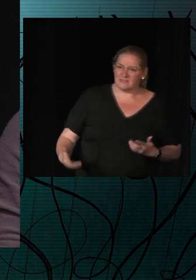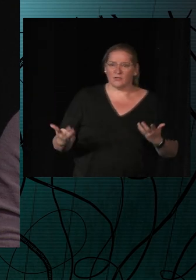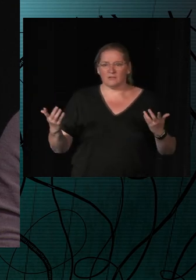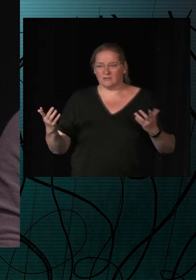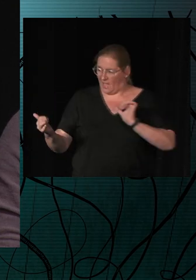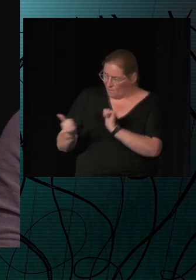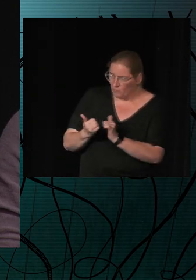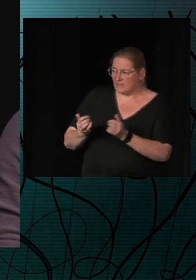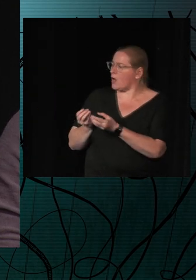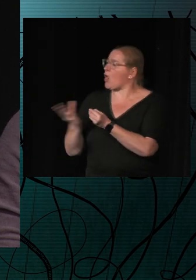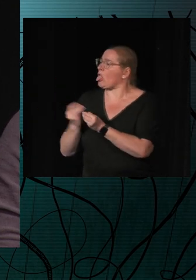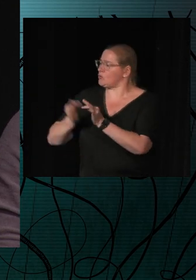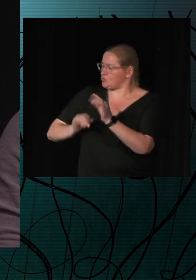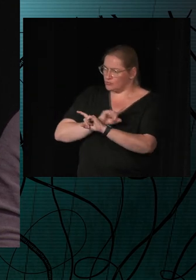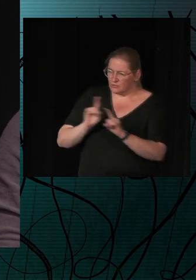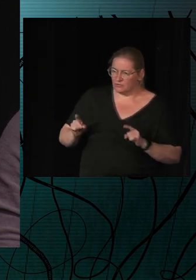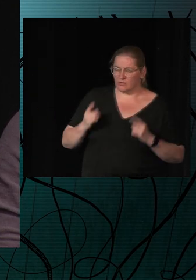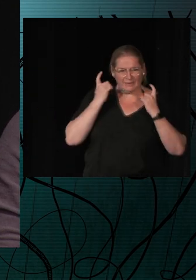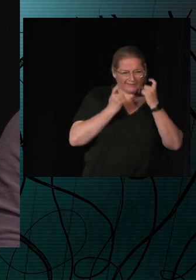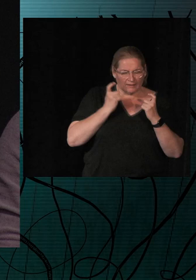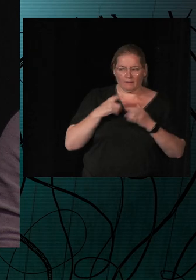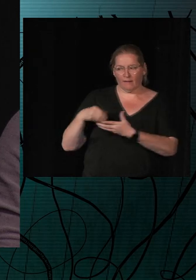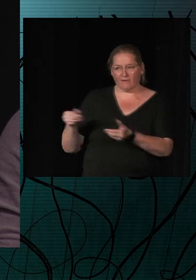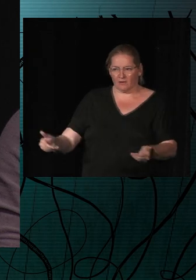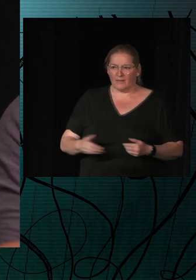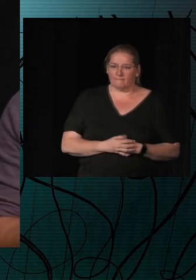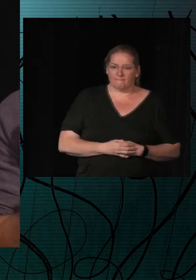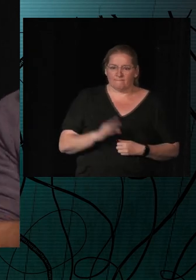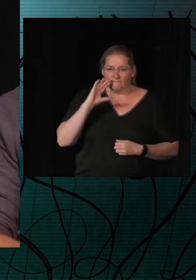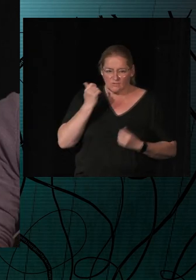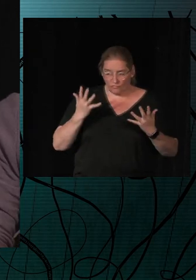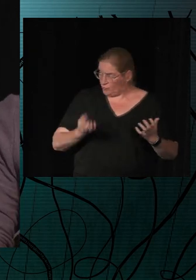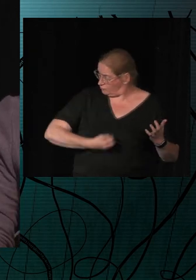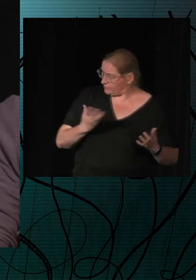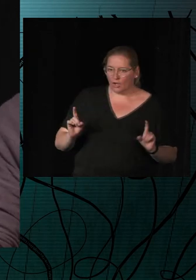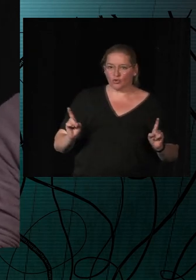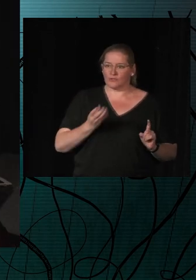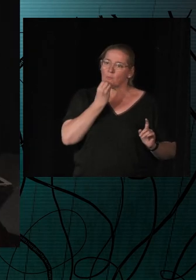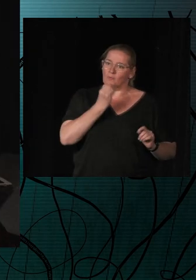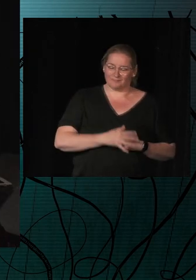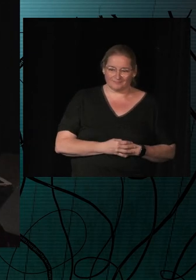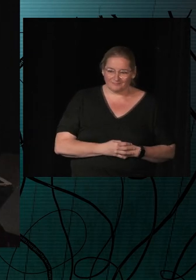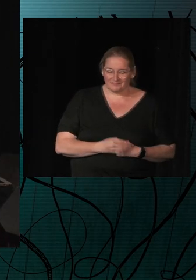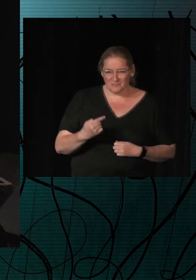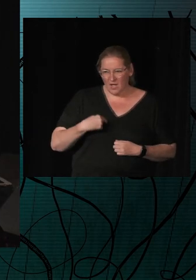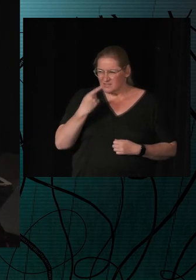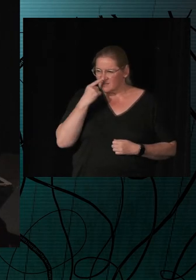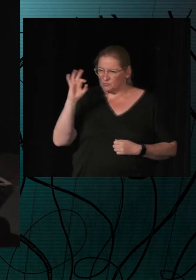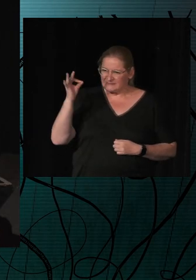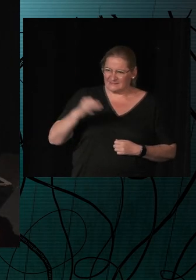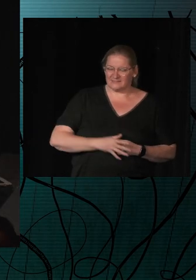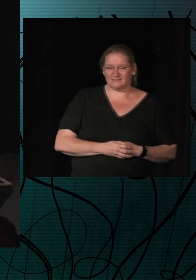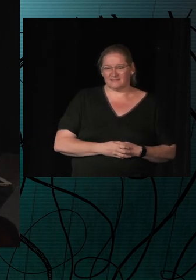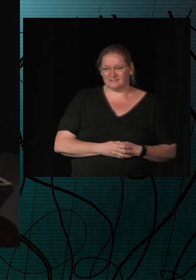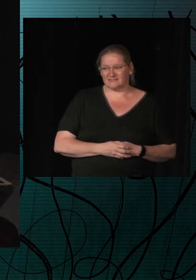solutions mais du coup je sens que les gens cogitent quand même tu voulais peut-être dire quelque chose ok mais du coup je pense que oui il y a